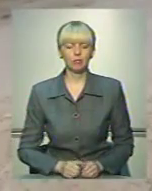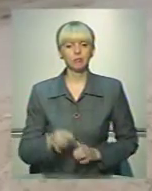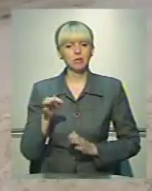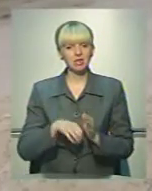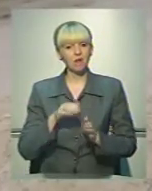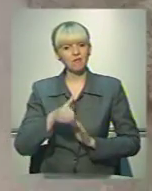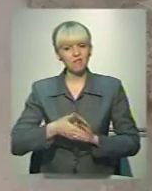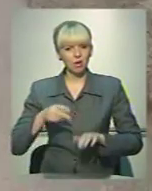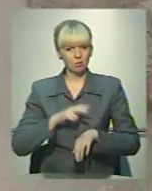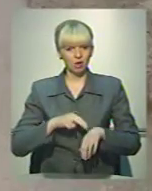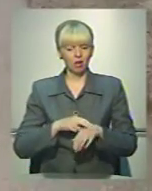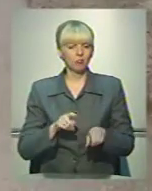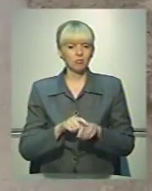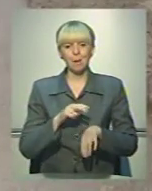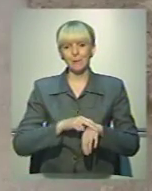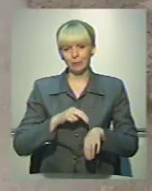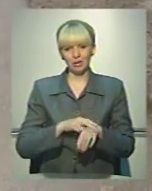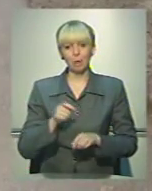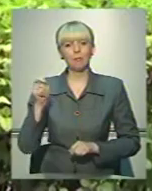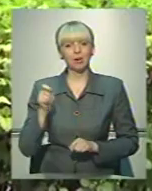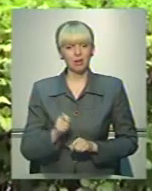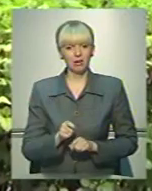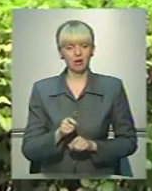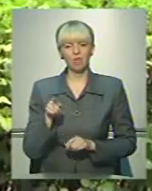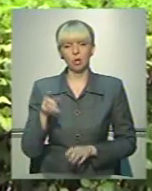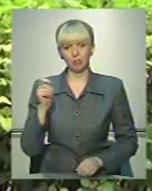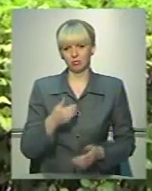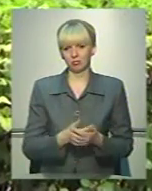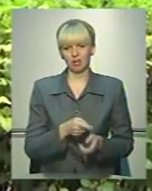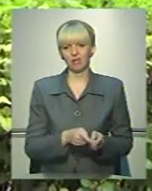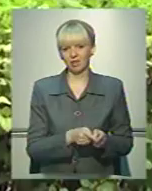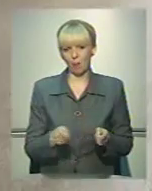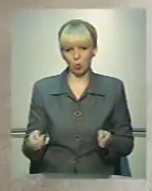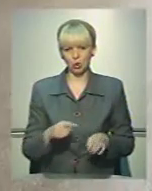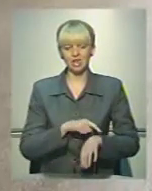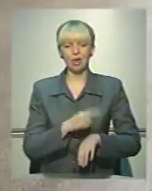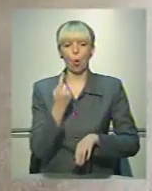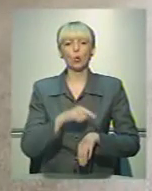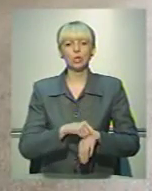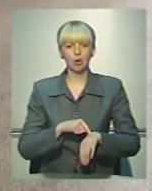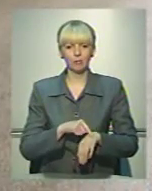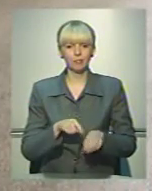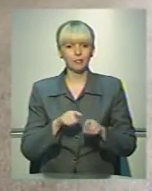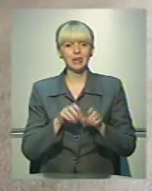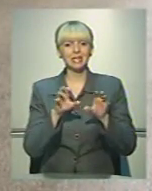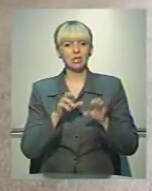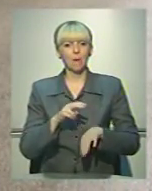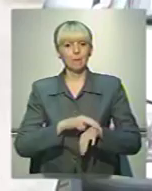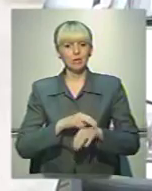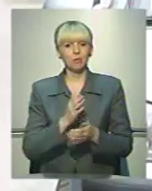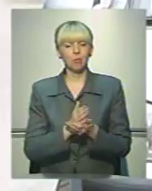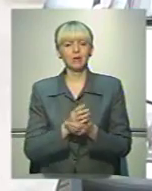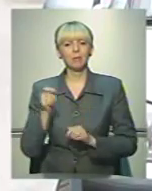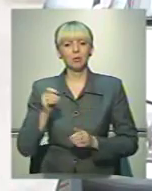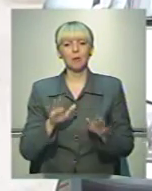Одразу викликали міліцію, проте правоохоронці приїхали. Вони приїхали десь на протязі години. Утім, за статутом міліціонери